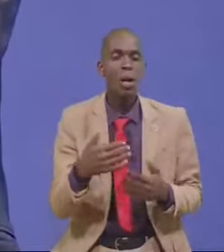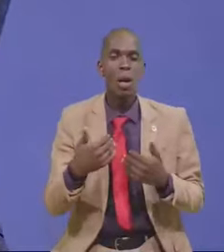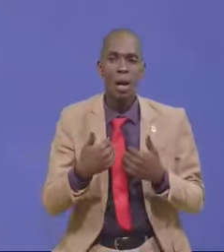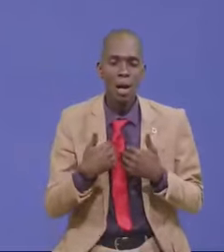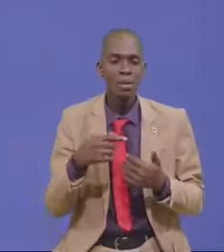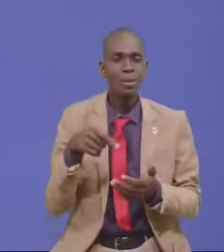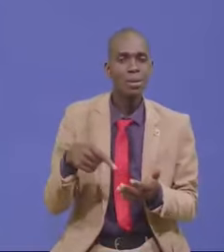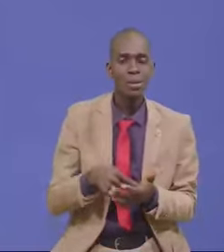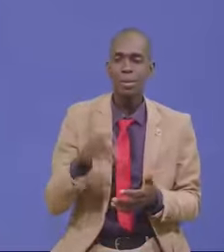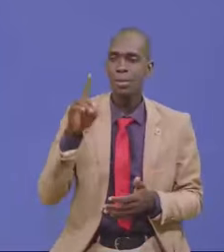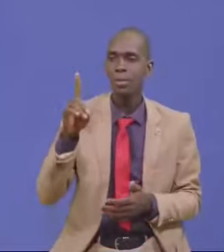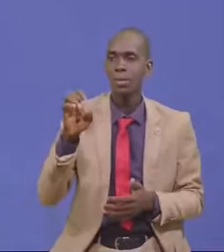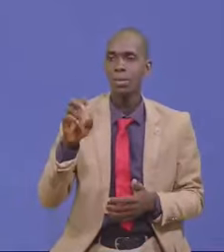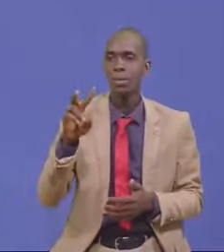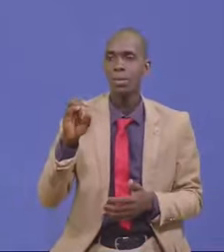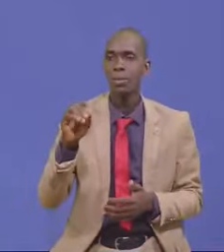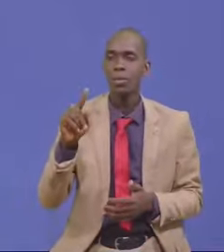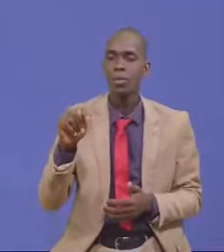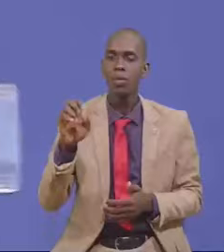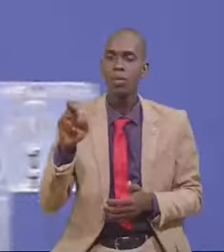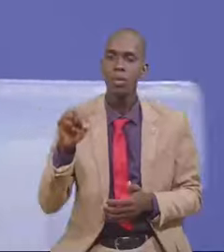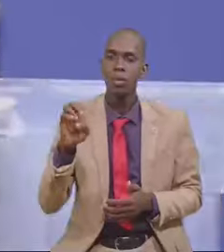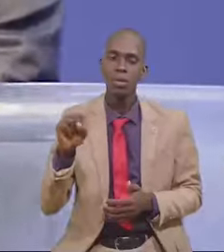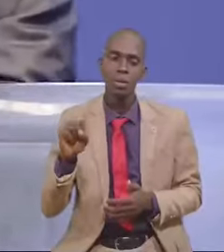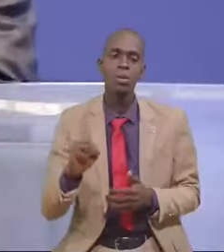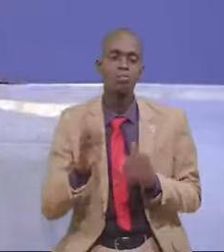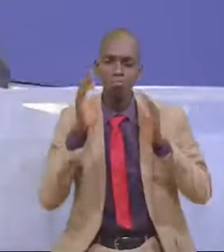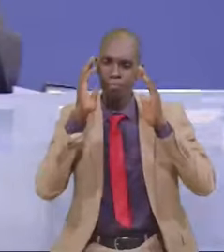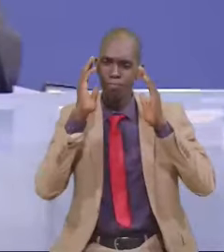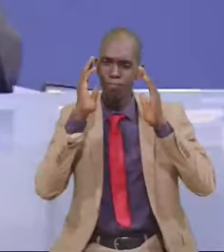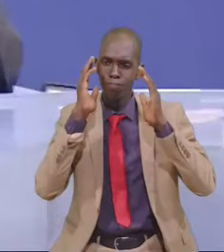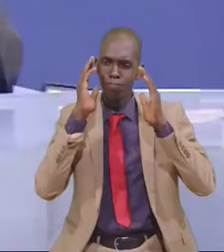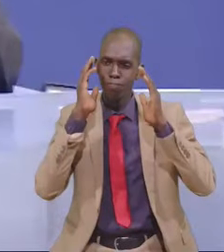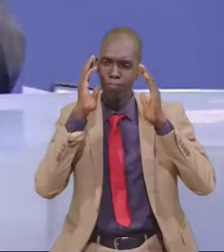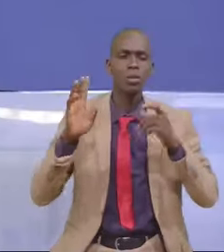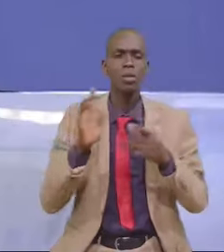Et pour cela donc, il ou elle a la dévotion à ce qu'elle veut faire.